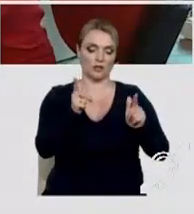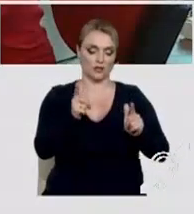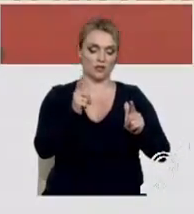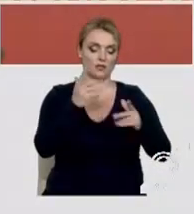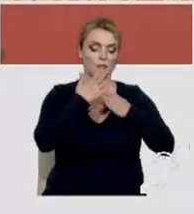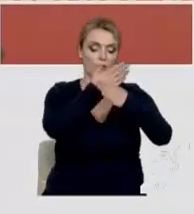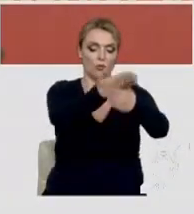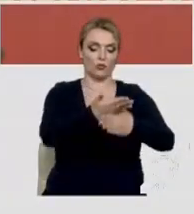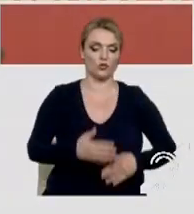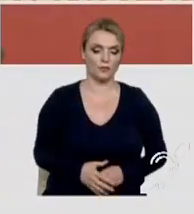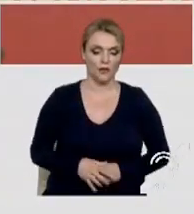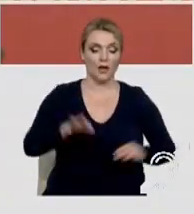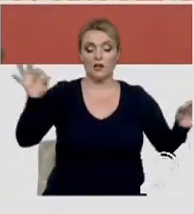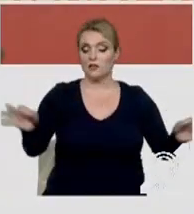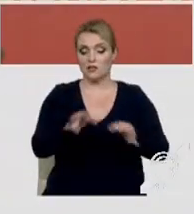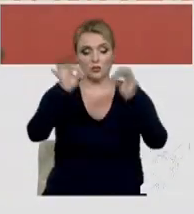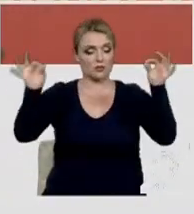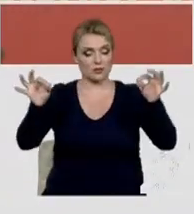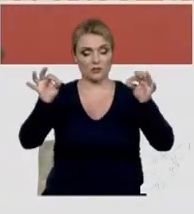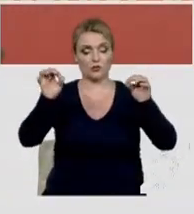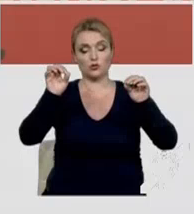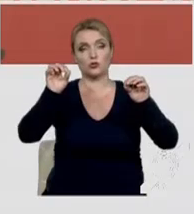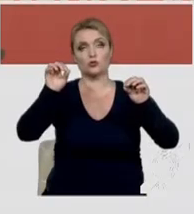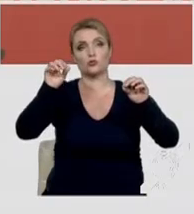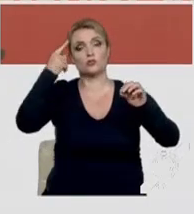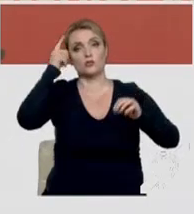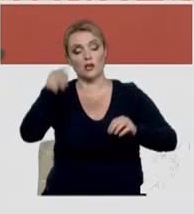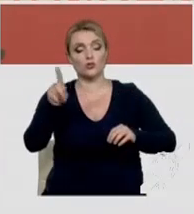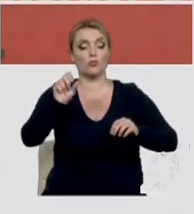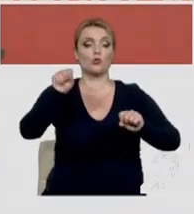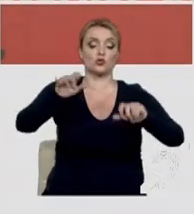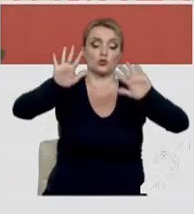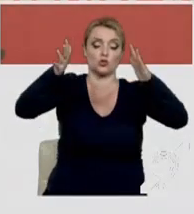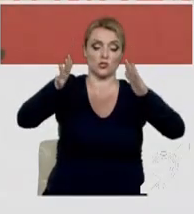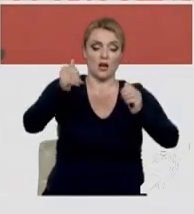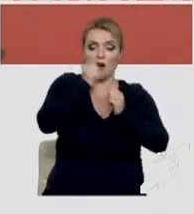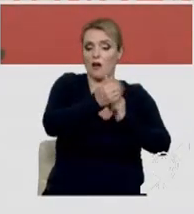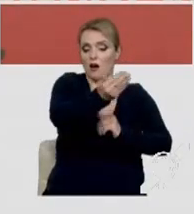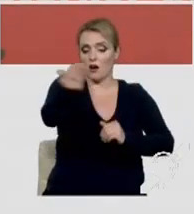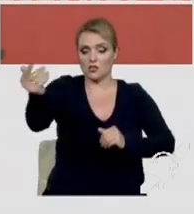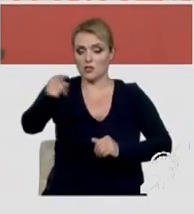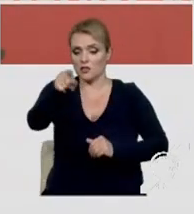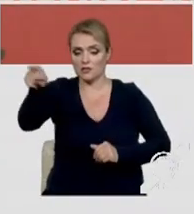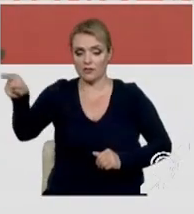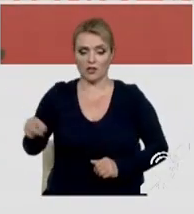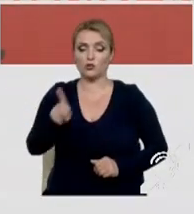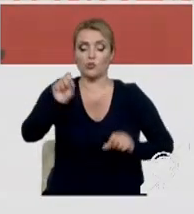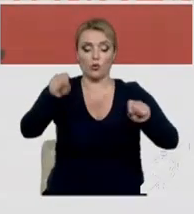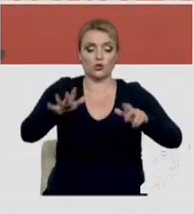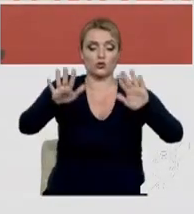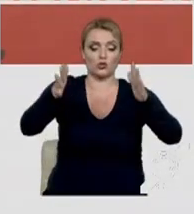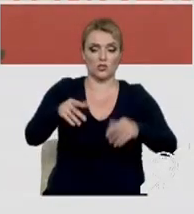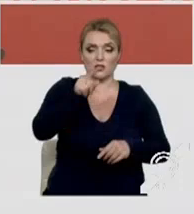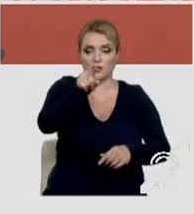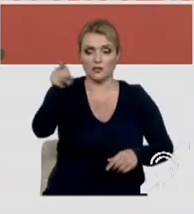nu putem cunoaște ce se poate întâmpla brusc cu fiecare din noi.